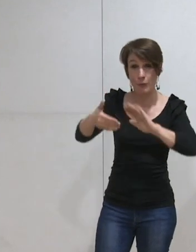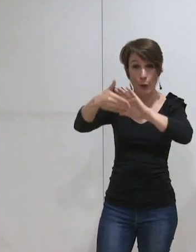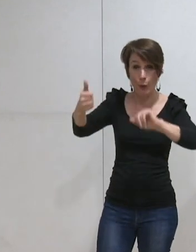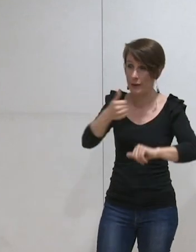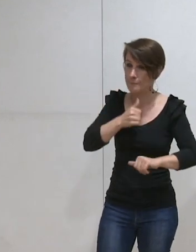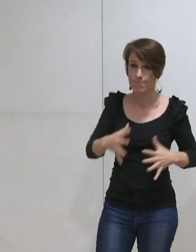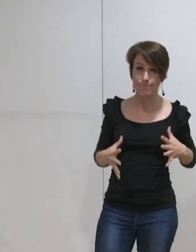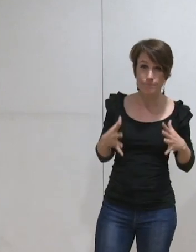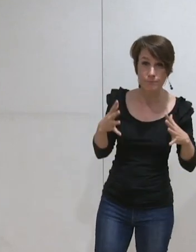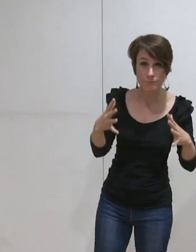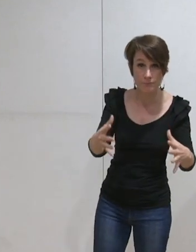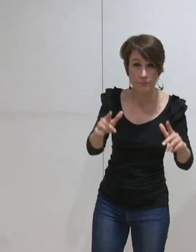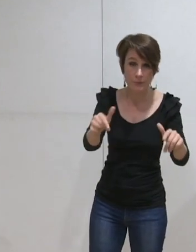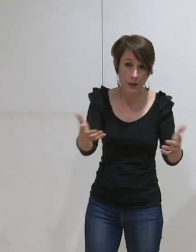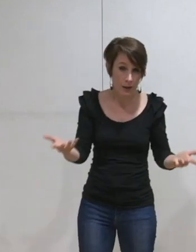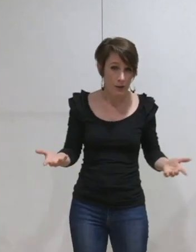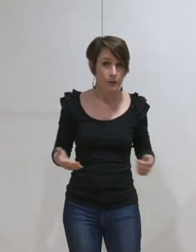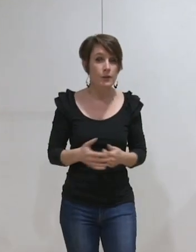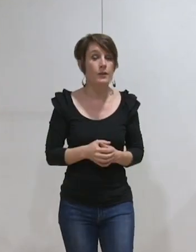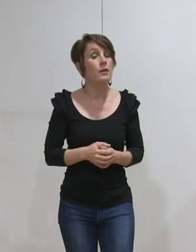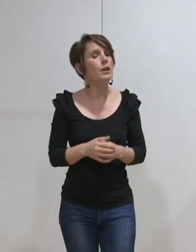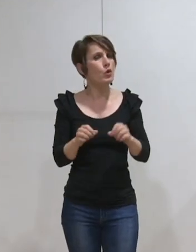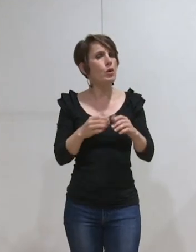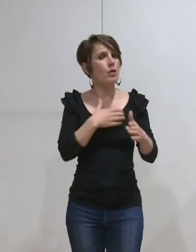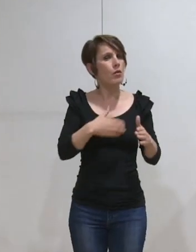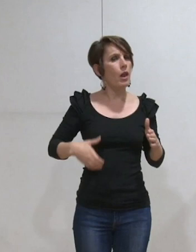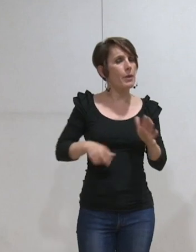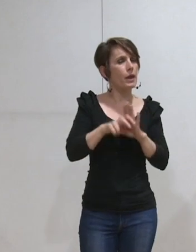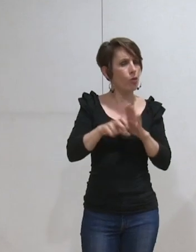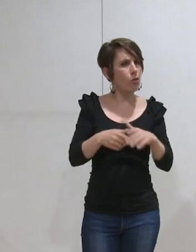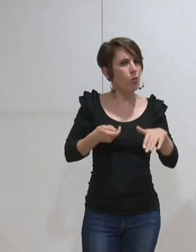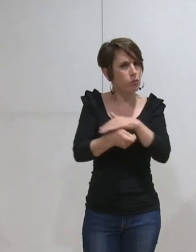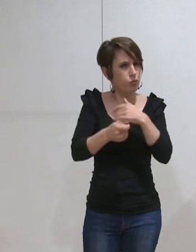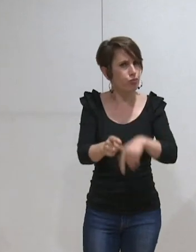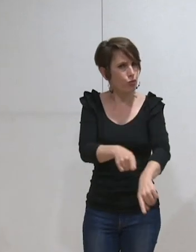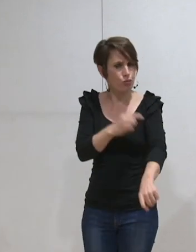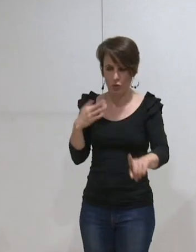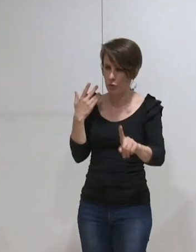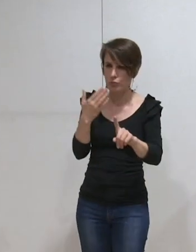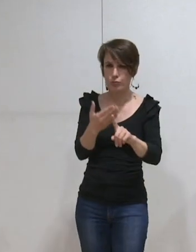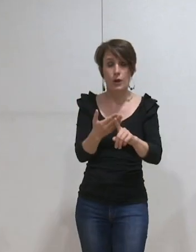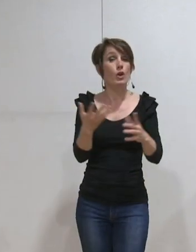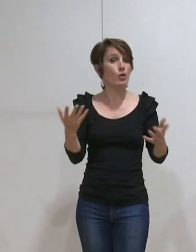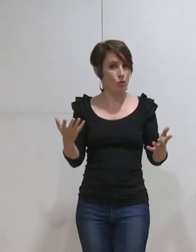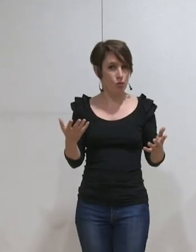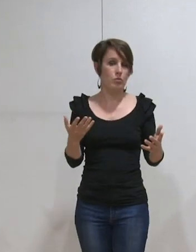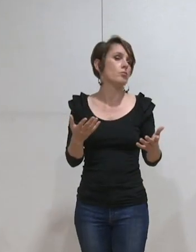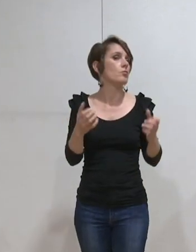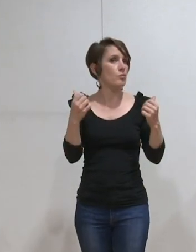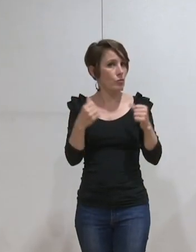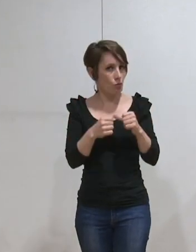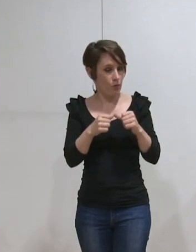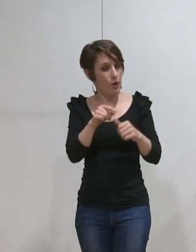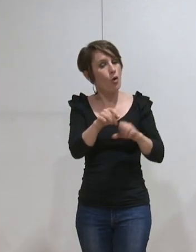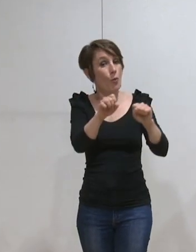part euh également dans les équipes précédentesin il y a donc une subvention en échange d'un loyer d'un loyer modéré et c'est loyer